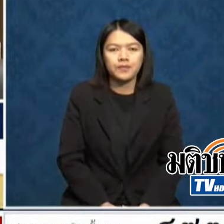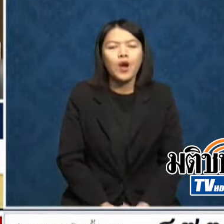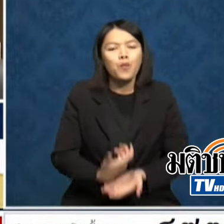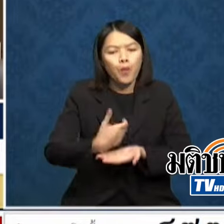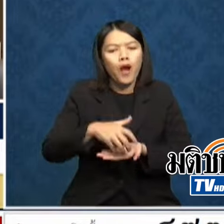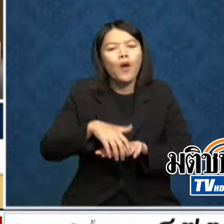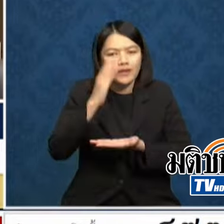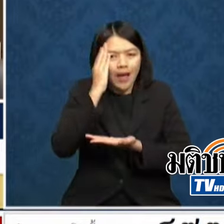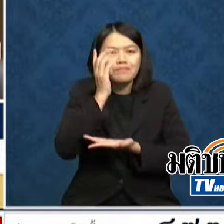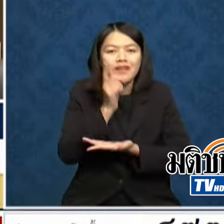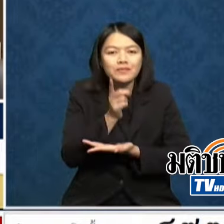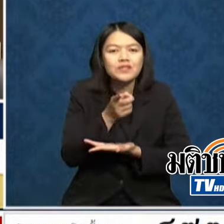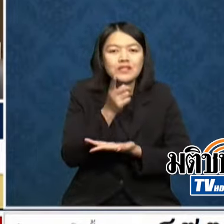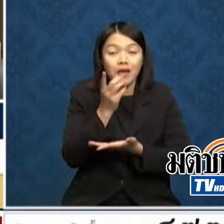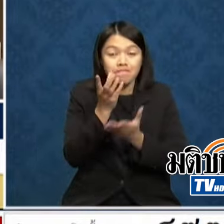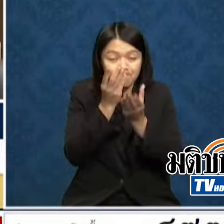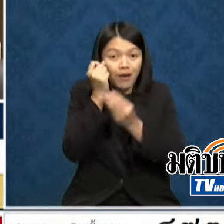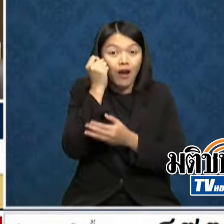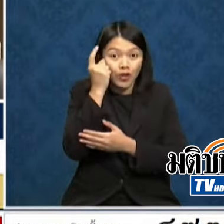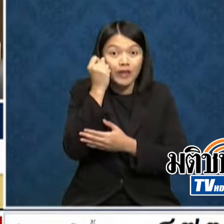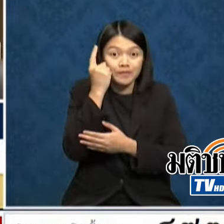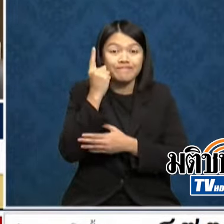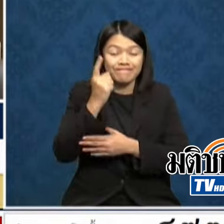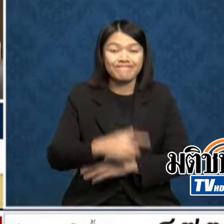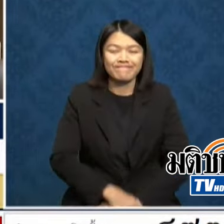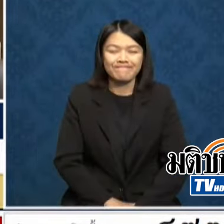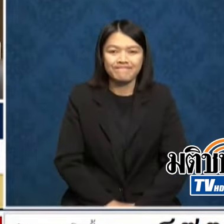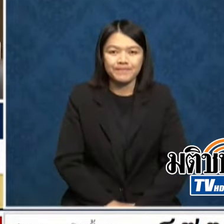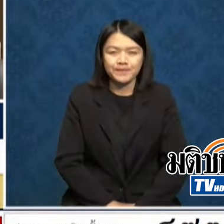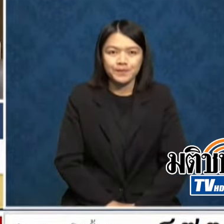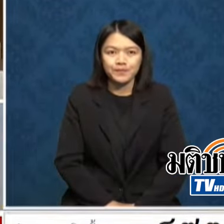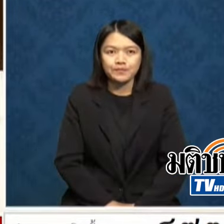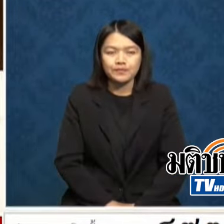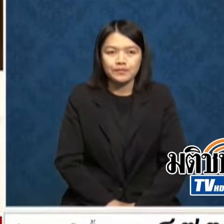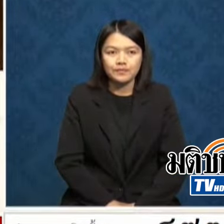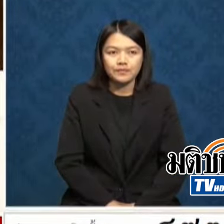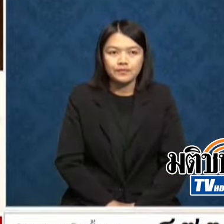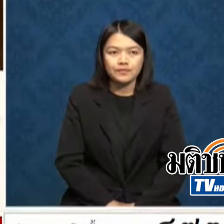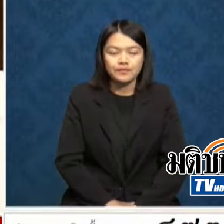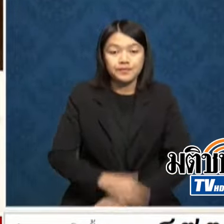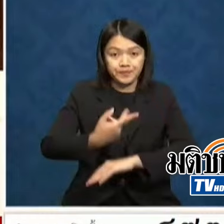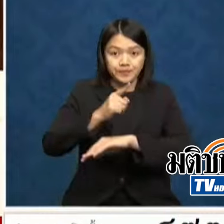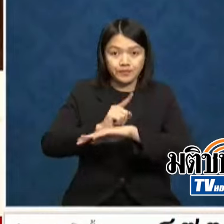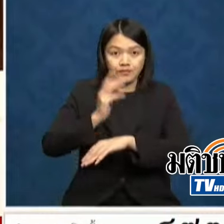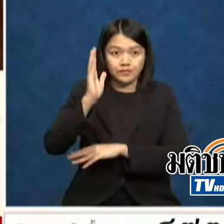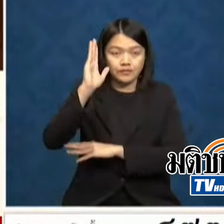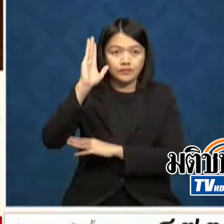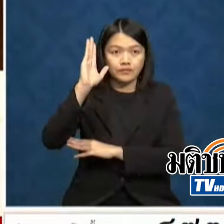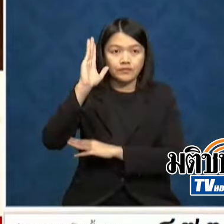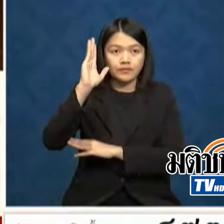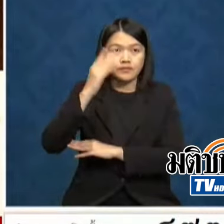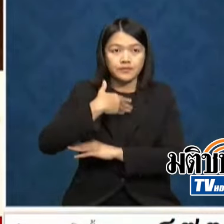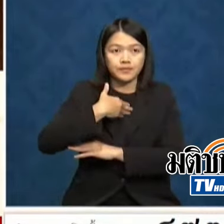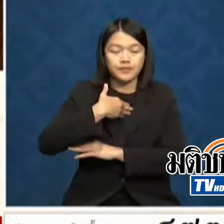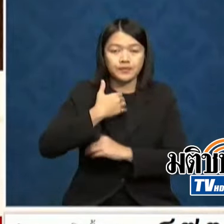ก็เรียนให้ทราบก็ต้องทำความเข้าใจอย่างนี้นะครับ ครับท่านประธานครับ ครับผมก็ตอนแต่ว่า